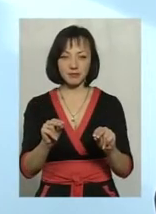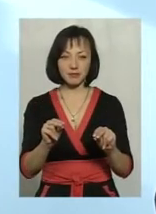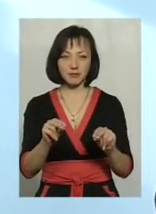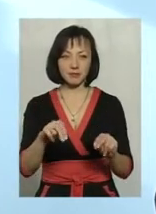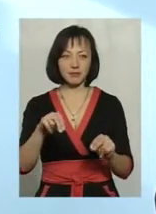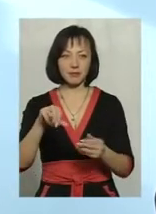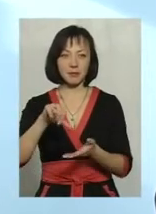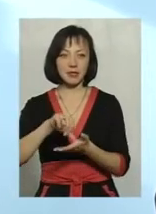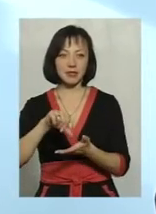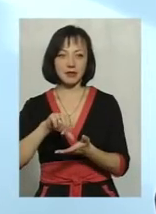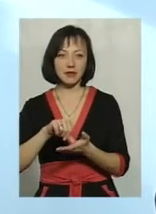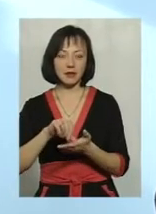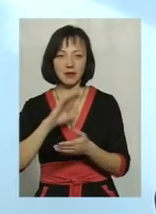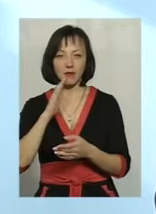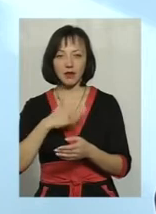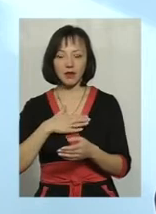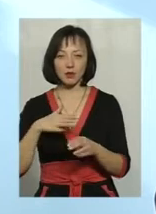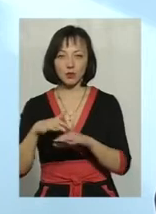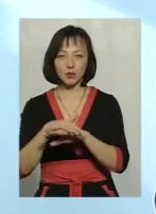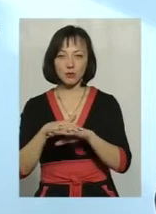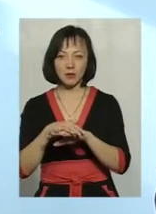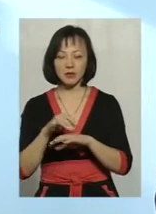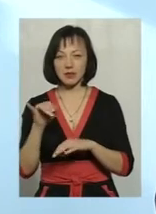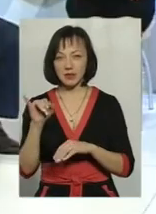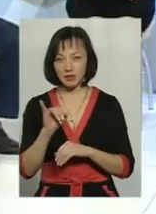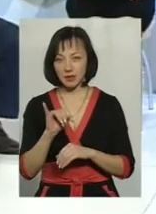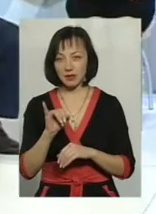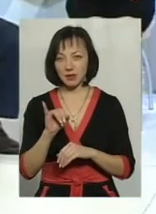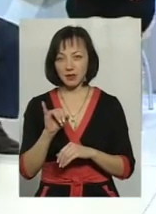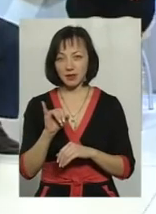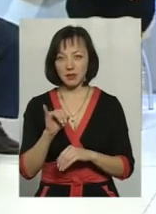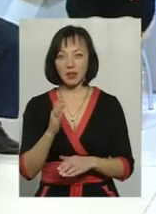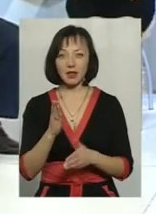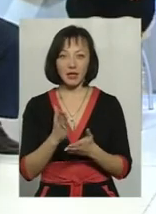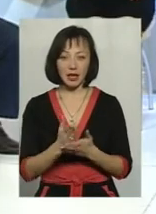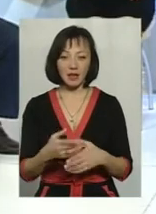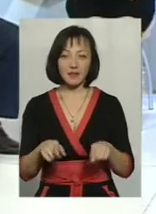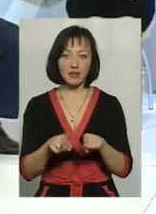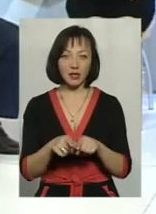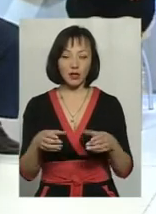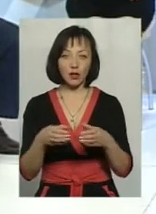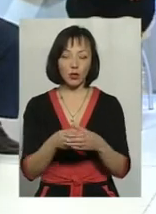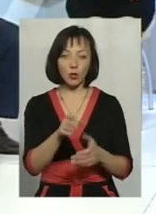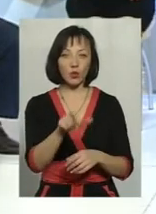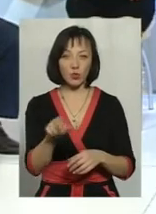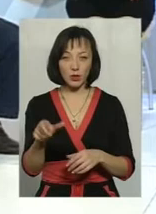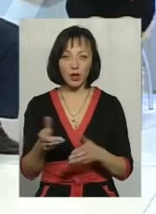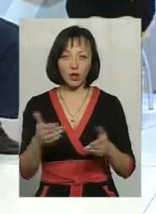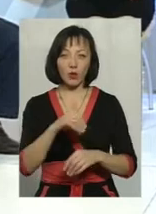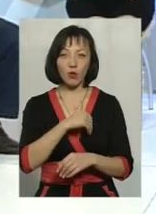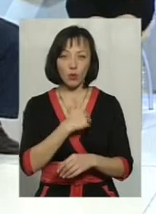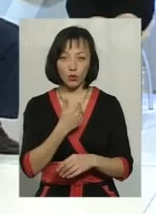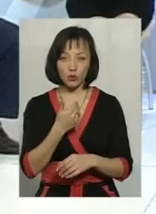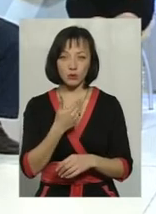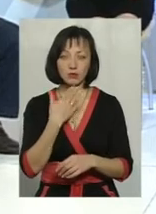представників нашого суспільства, і якраз від того, що є все-таки певна категорія людей, які хочуть